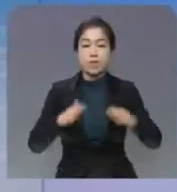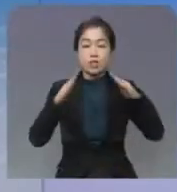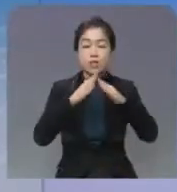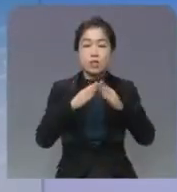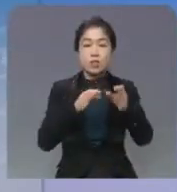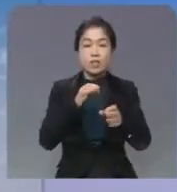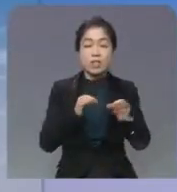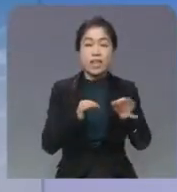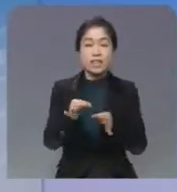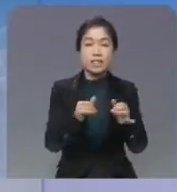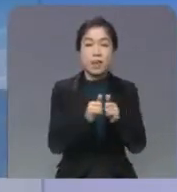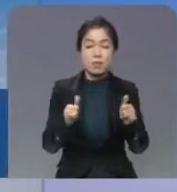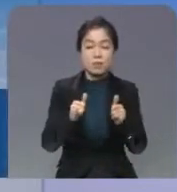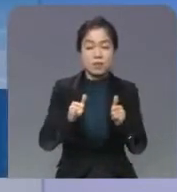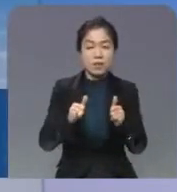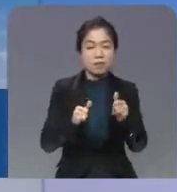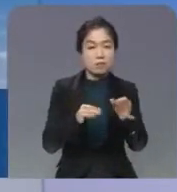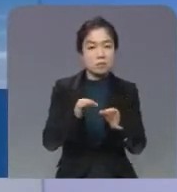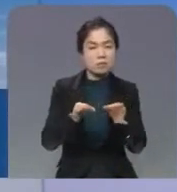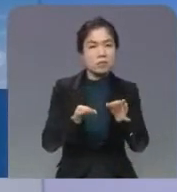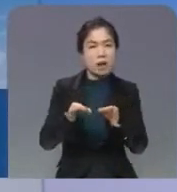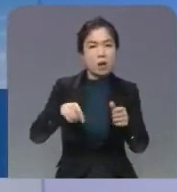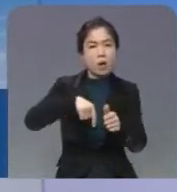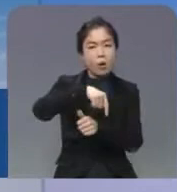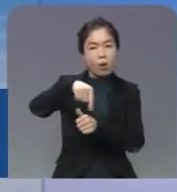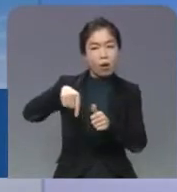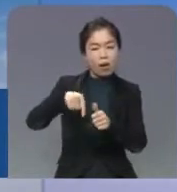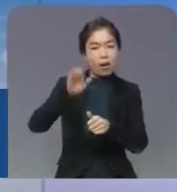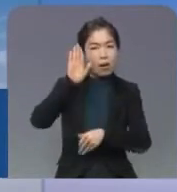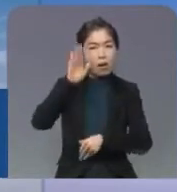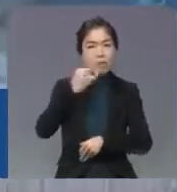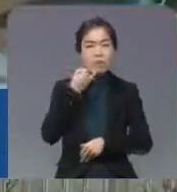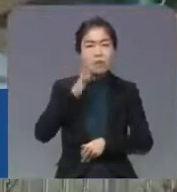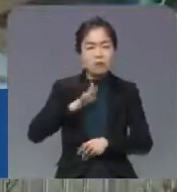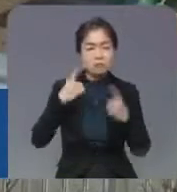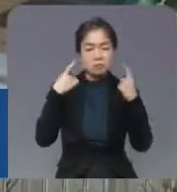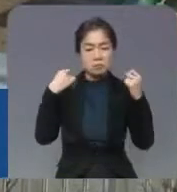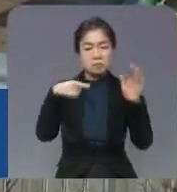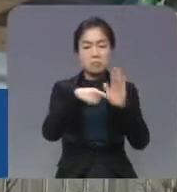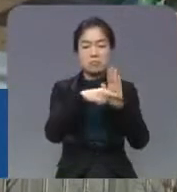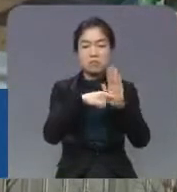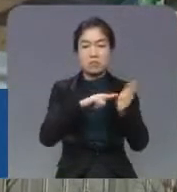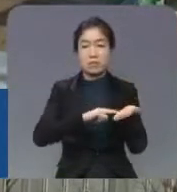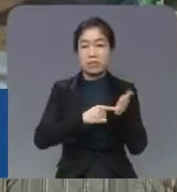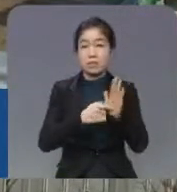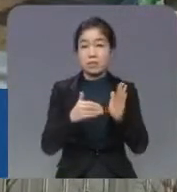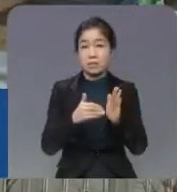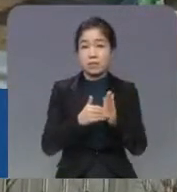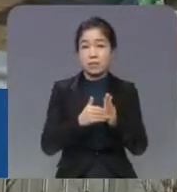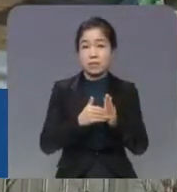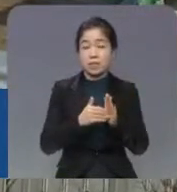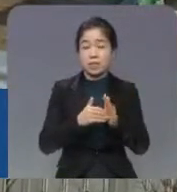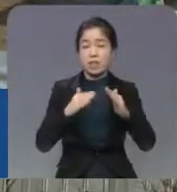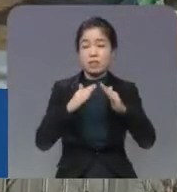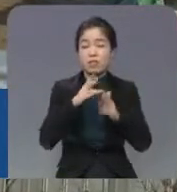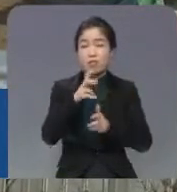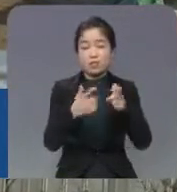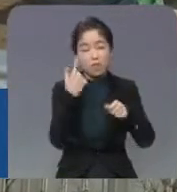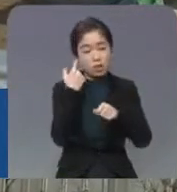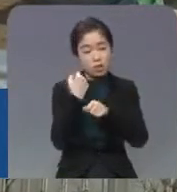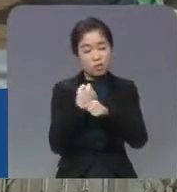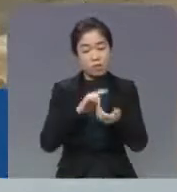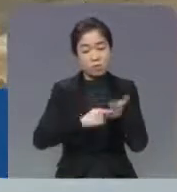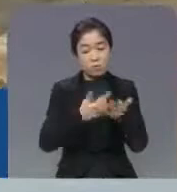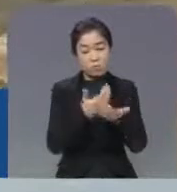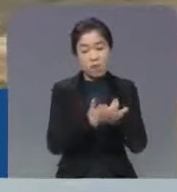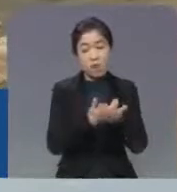주택사업자들이 보는 주택사업 전망은 조금씩 나아지고는 있지만 여전히 부정적인 것으로 나타났습니다. 주택산업연구원이 발표한 자료를